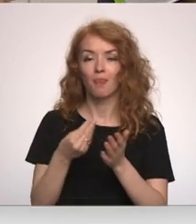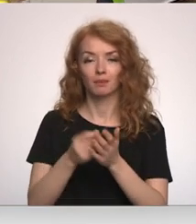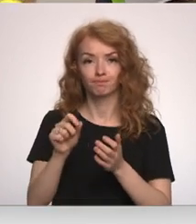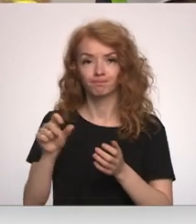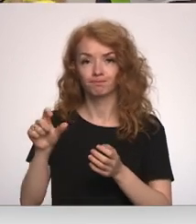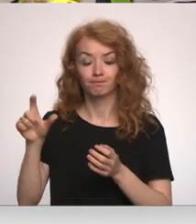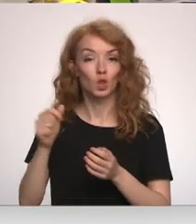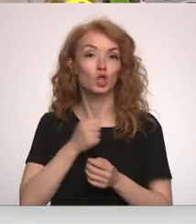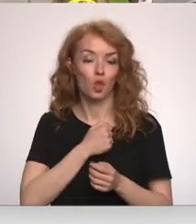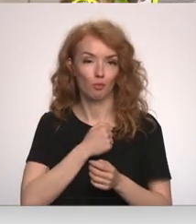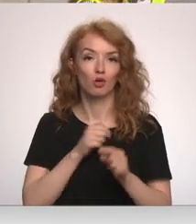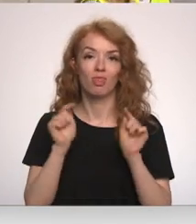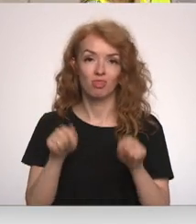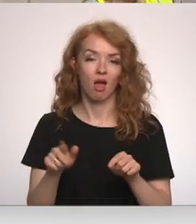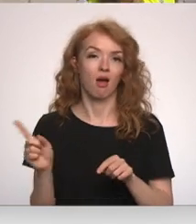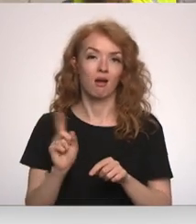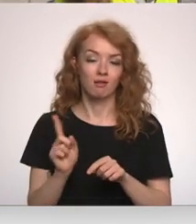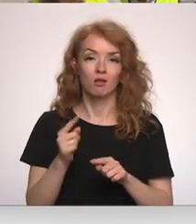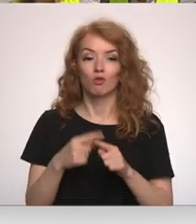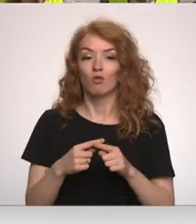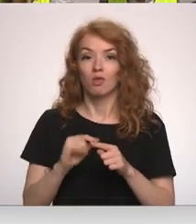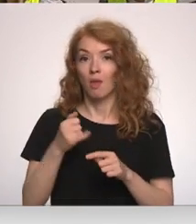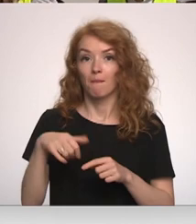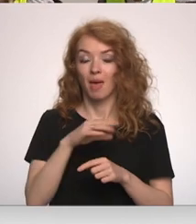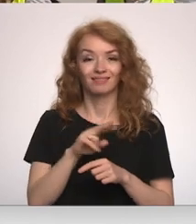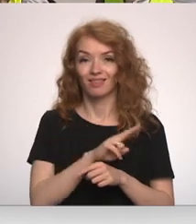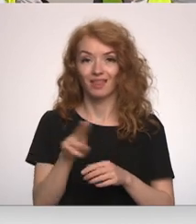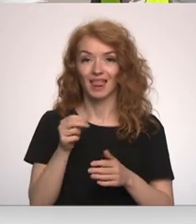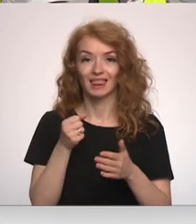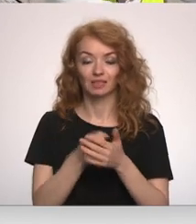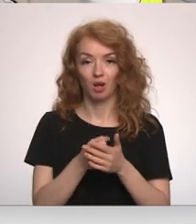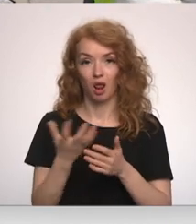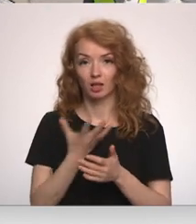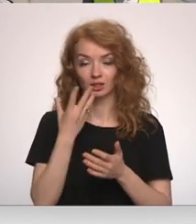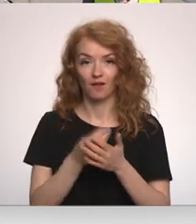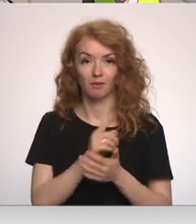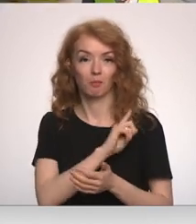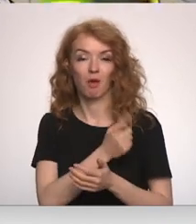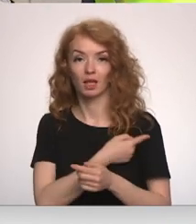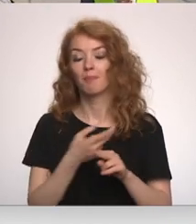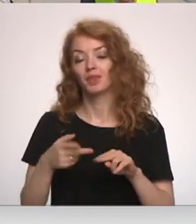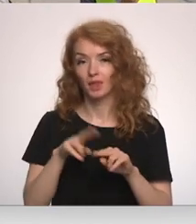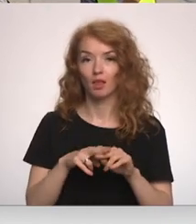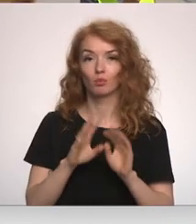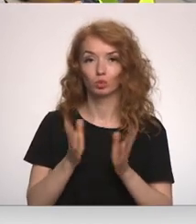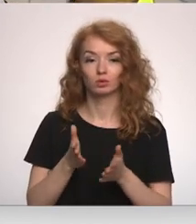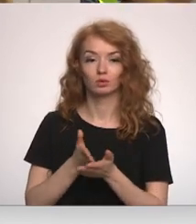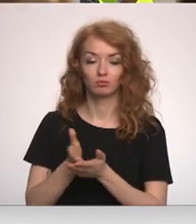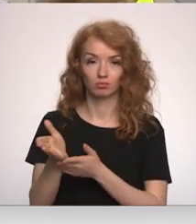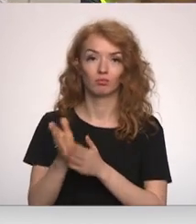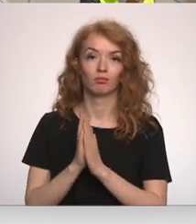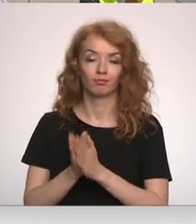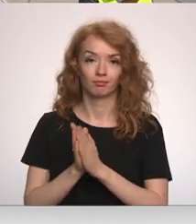diemžēl, viņš ir. Un, nu, ja mēs netiksim ar saviem spēkiem galā, nu, tad būs arī jāaicina